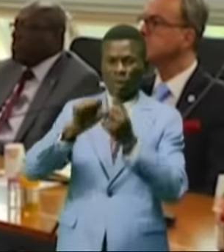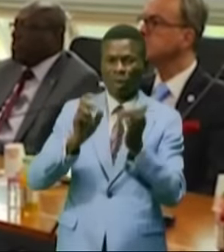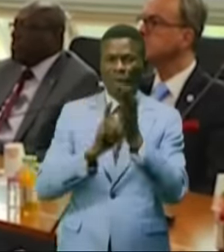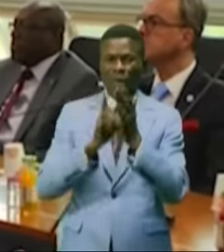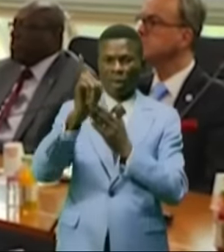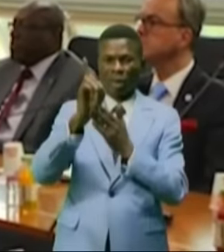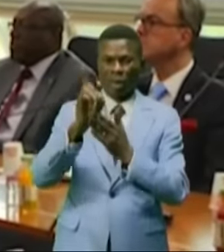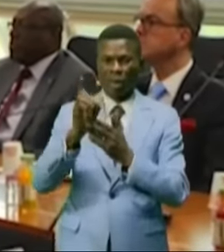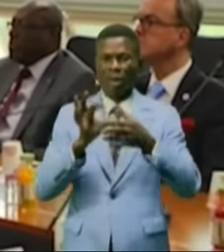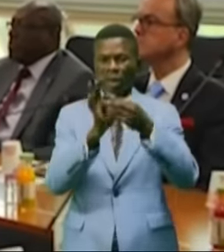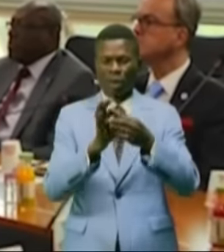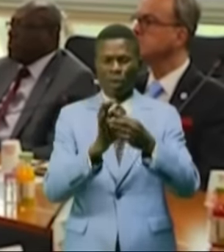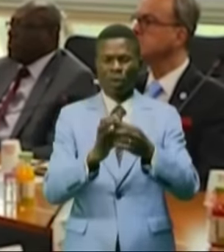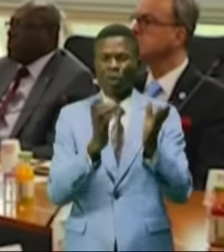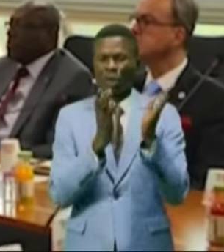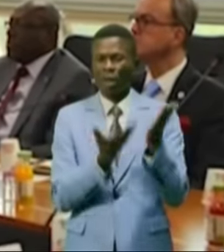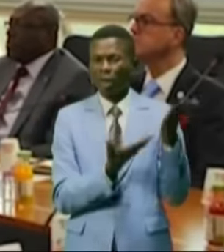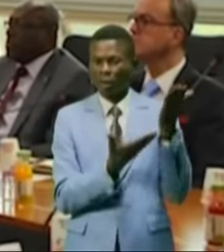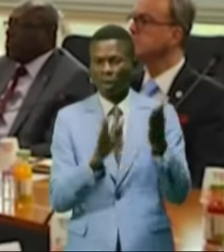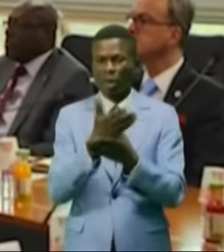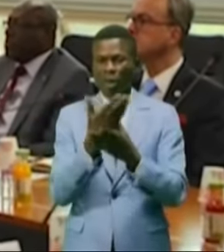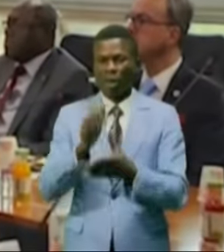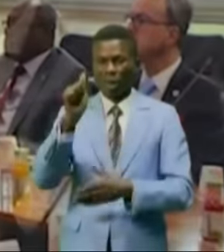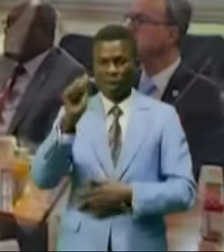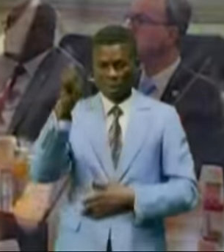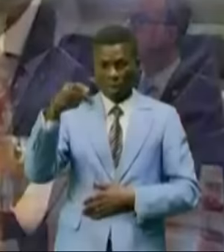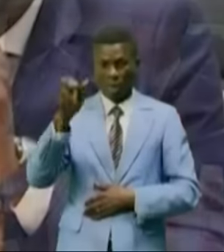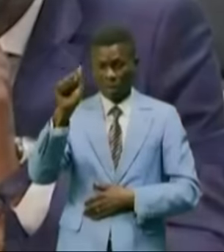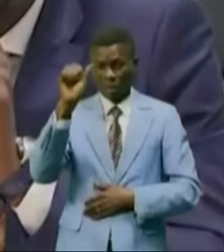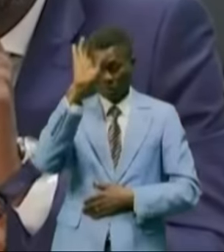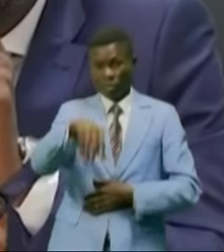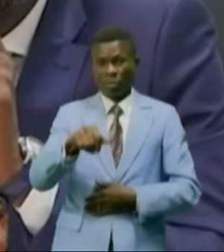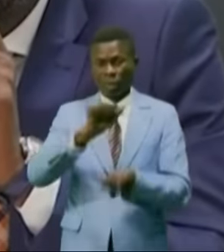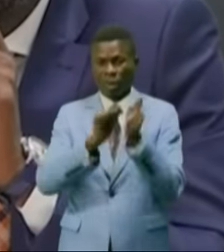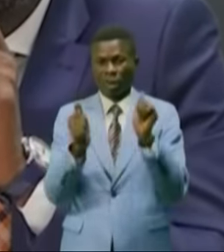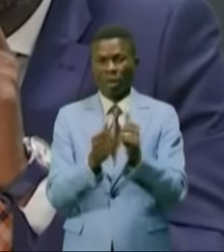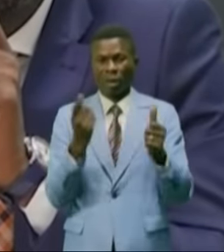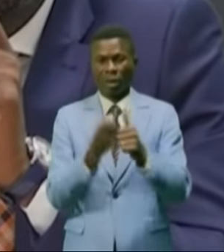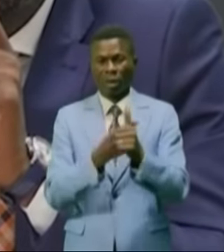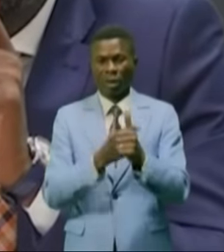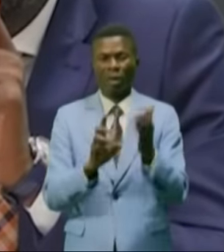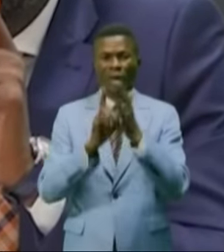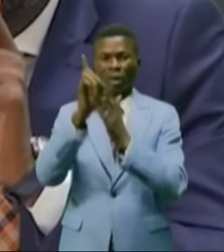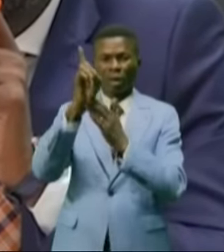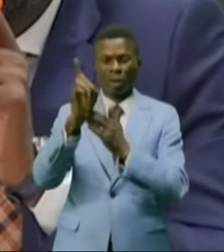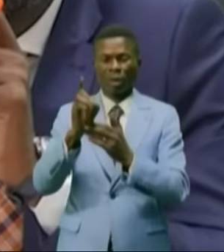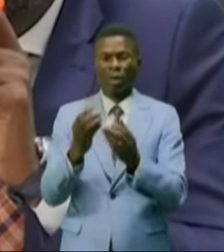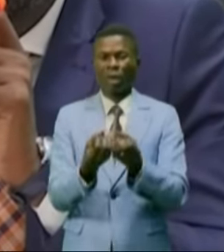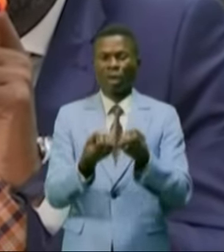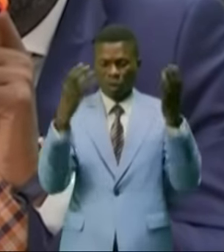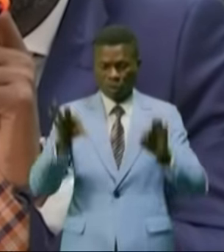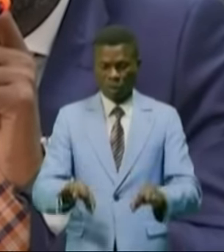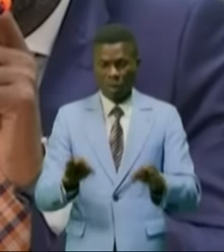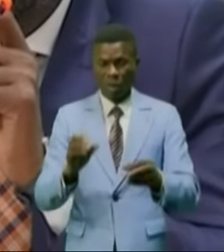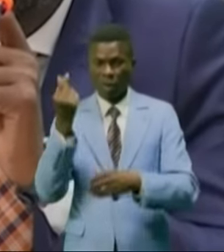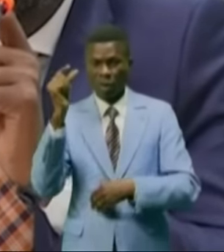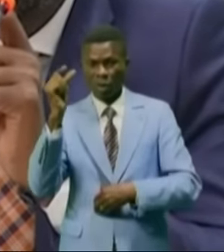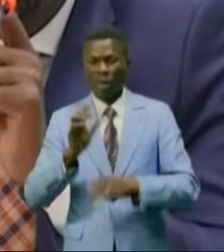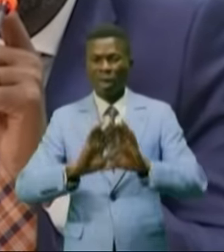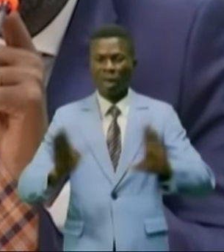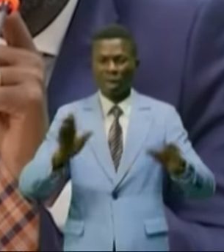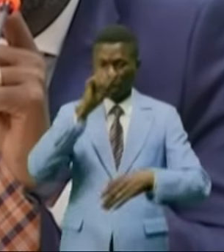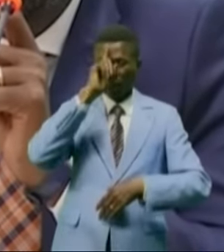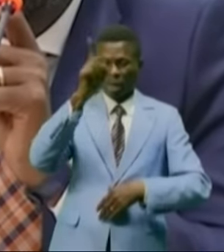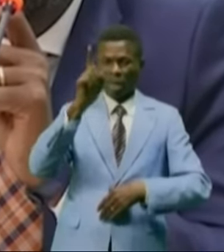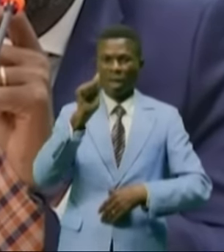développement d'une coopération stratégique entre l'ANAPI et la COICA en matière notamment de développement de ressources humaines et renforcement des capacités de